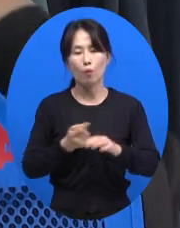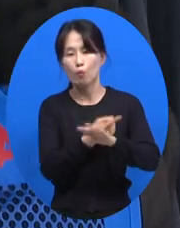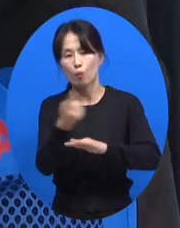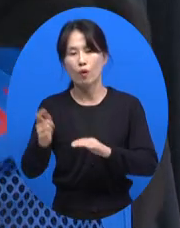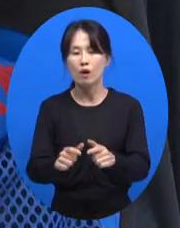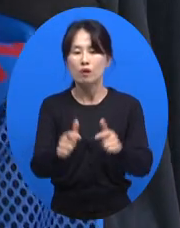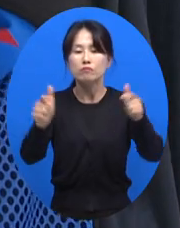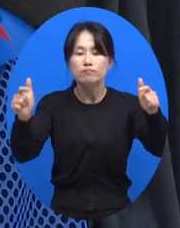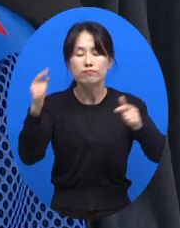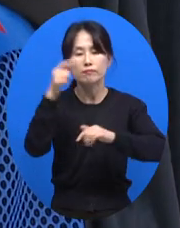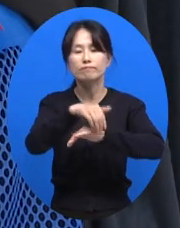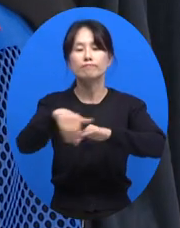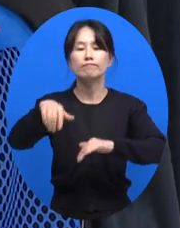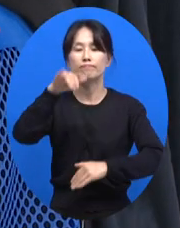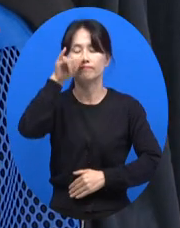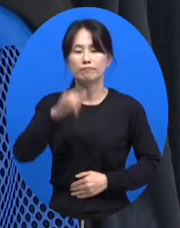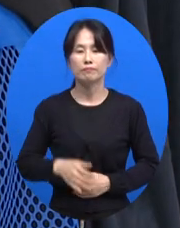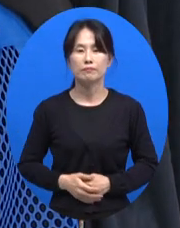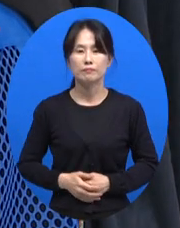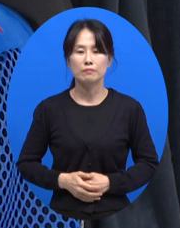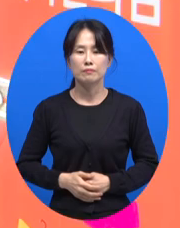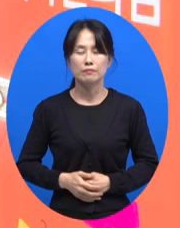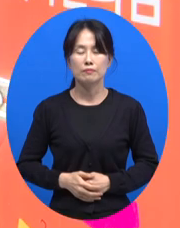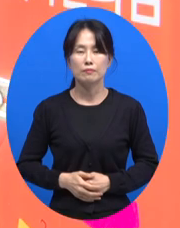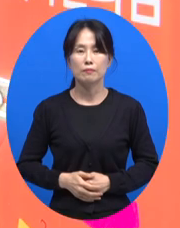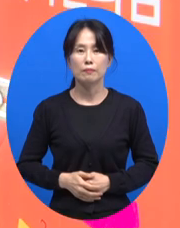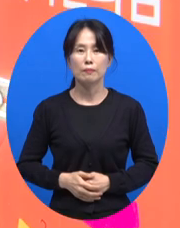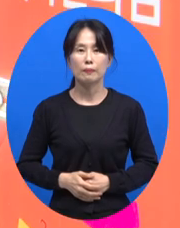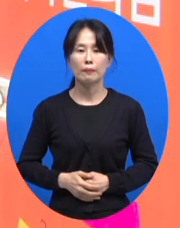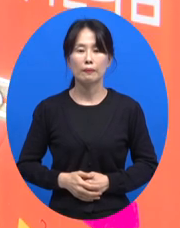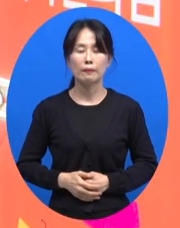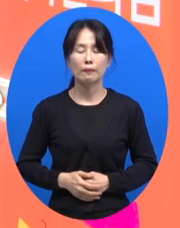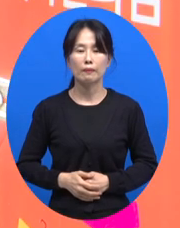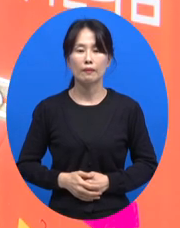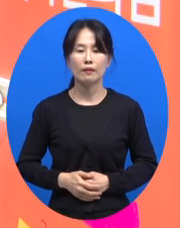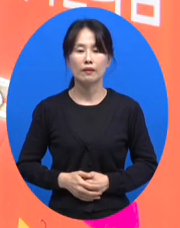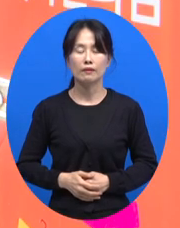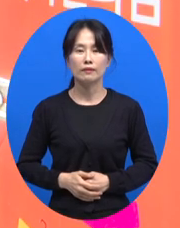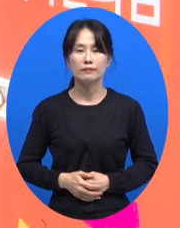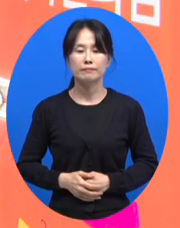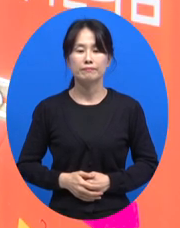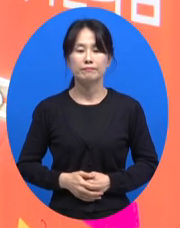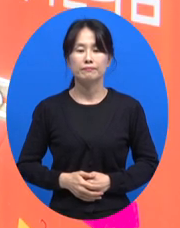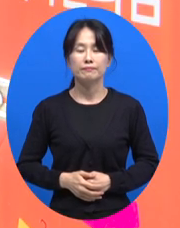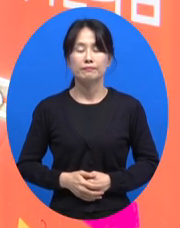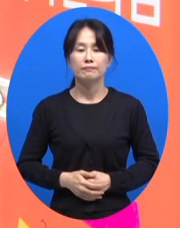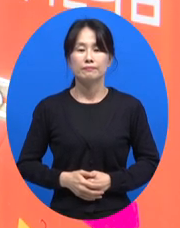다른 시군으로 확산시킬 계획을 갖고 있습니다. 경기지TV 최지연입니다.